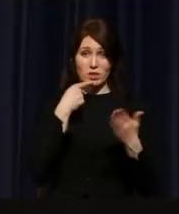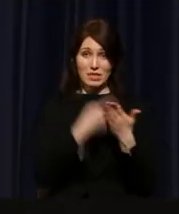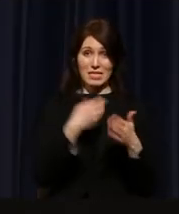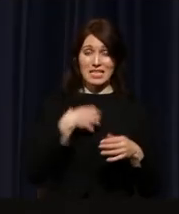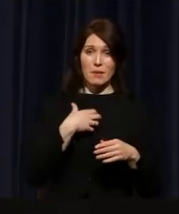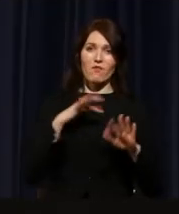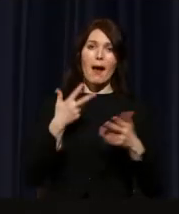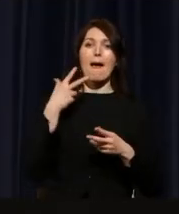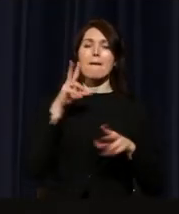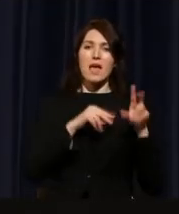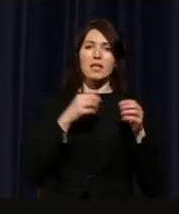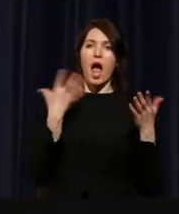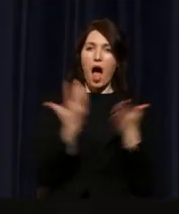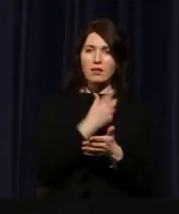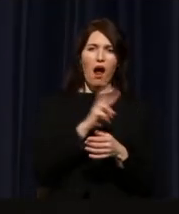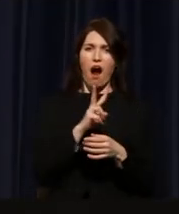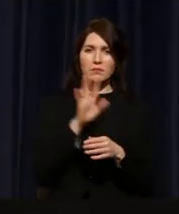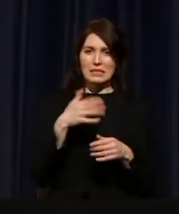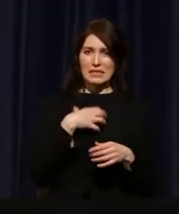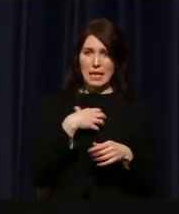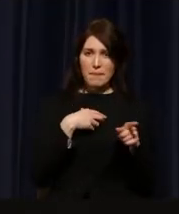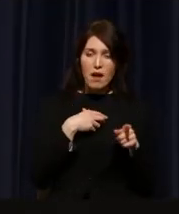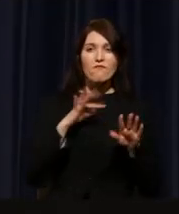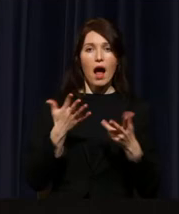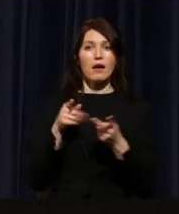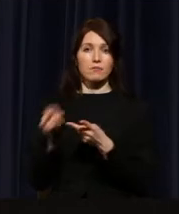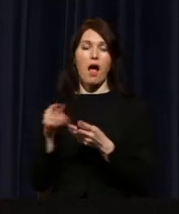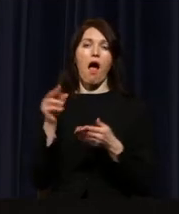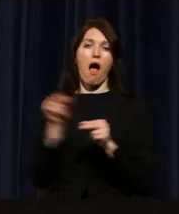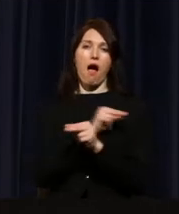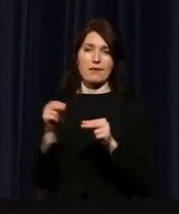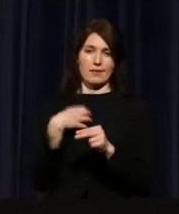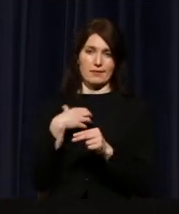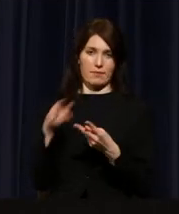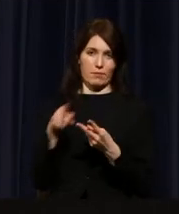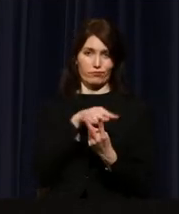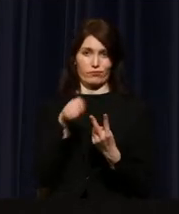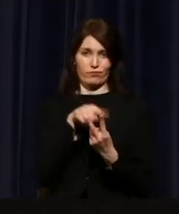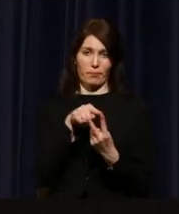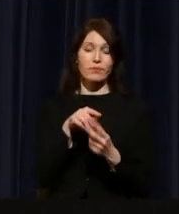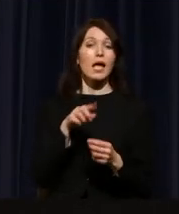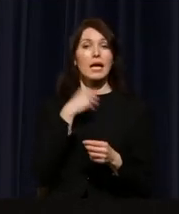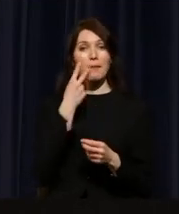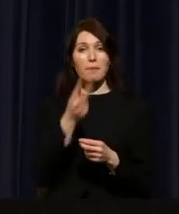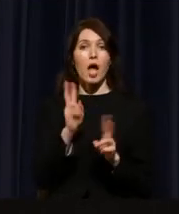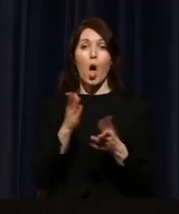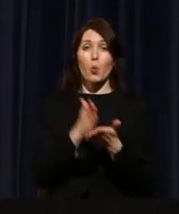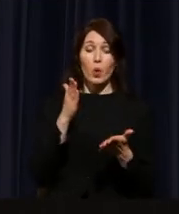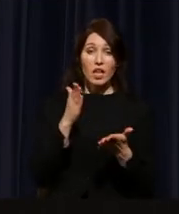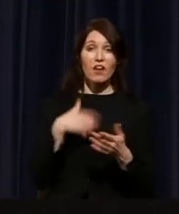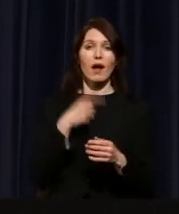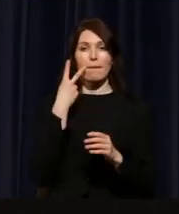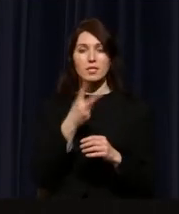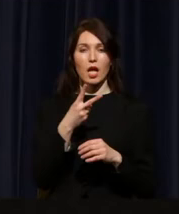kas tā par slimību, vai arī ārstē. Tātad tas ir divas lietas, uz ko visa medicīna ir vērsta. Un ja grib paskatīties, kā tas notiek,